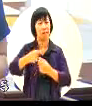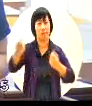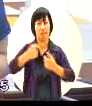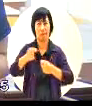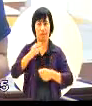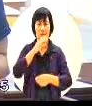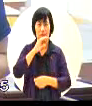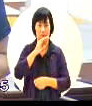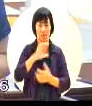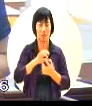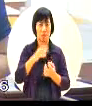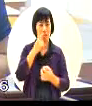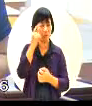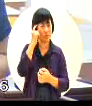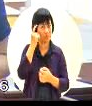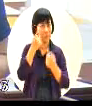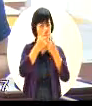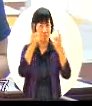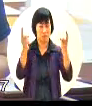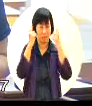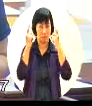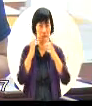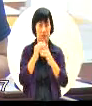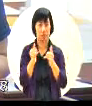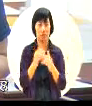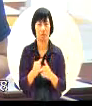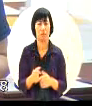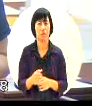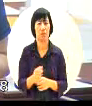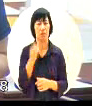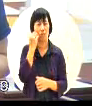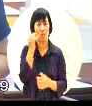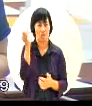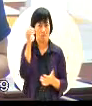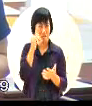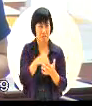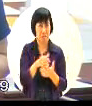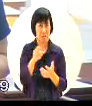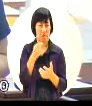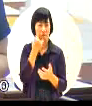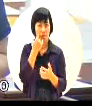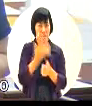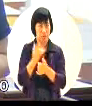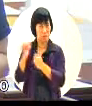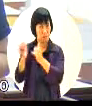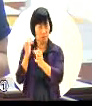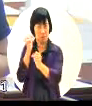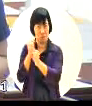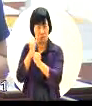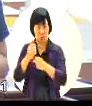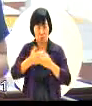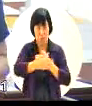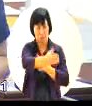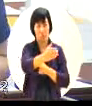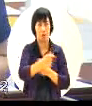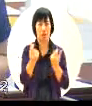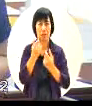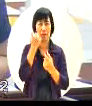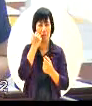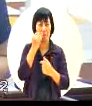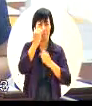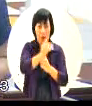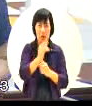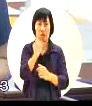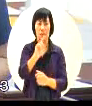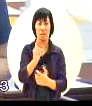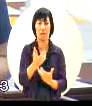城遮吼，咱的行程已经走到地吼，啊，是毋是爱互百姓知影，是限制于什么原因，啊，